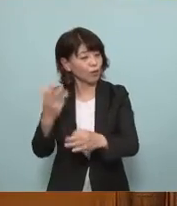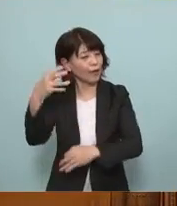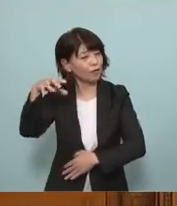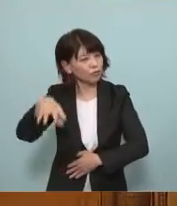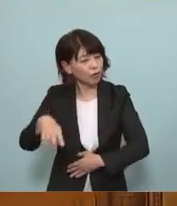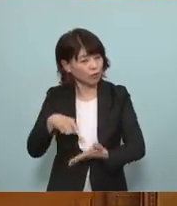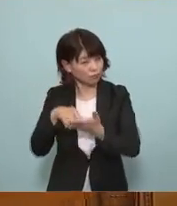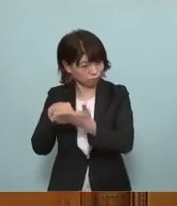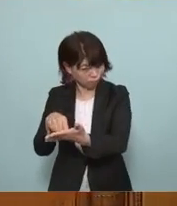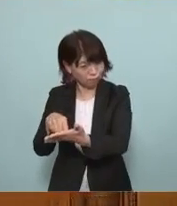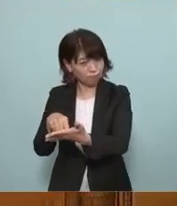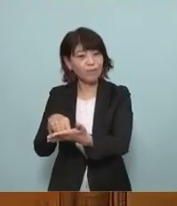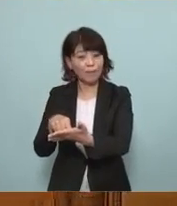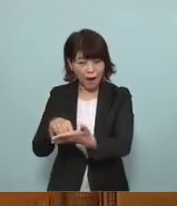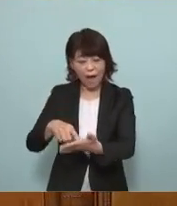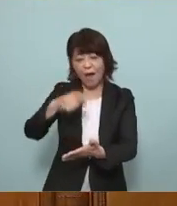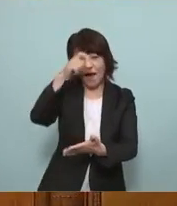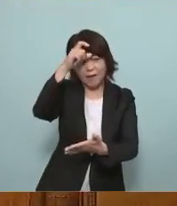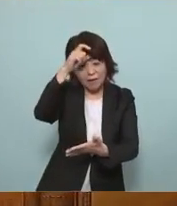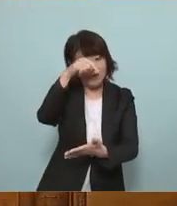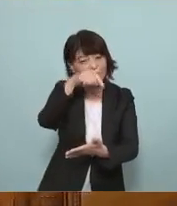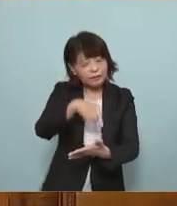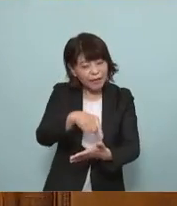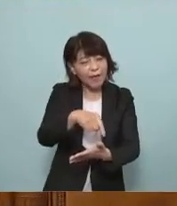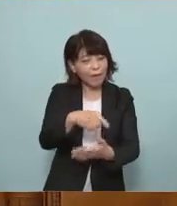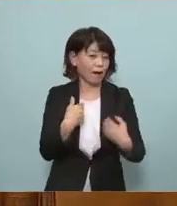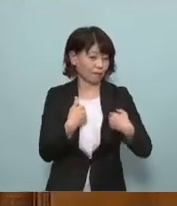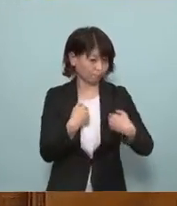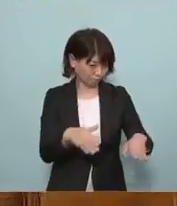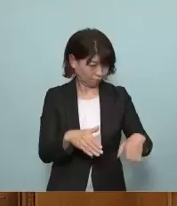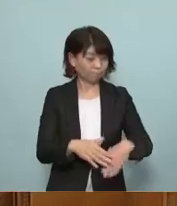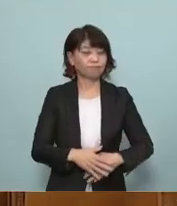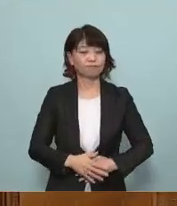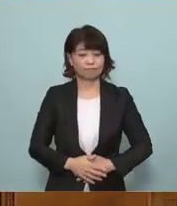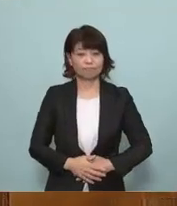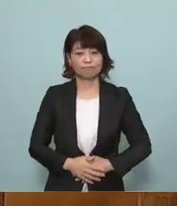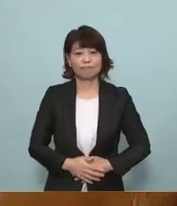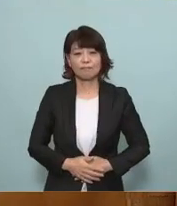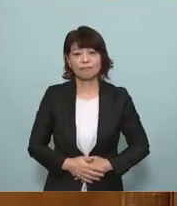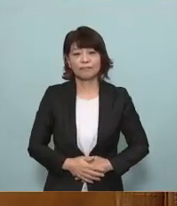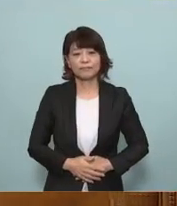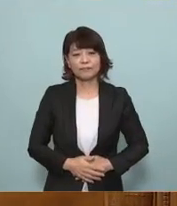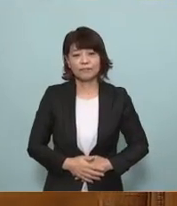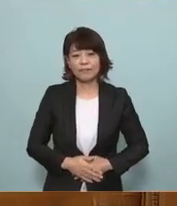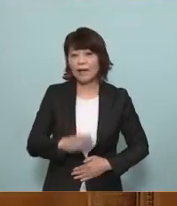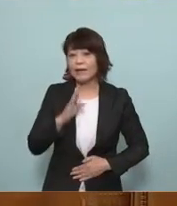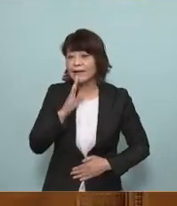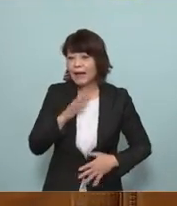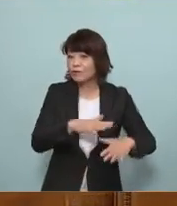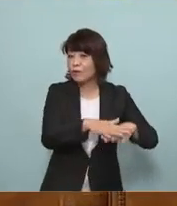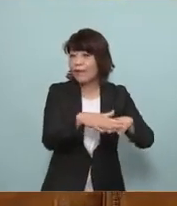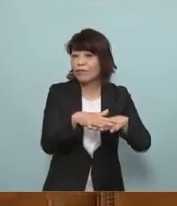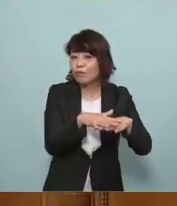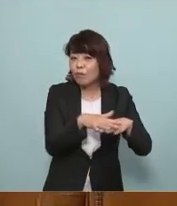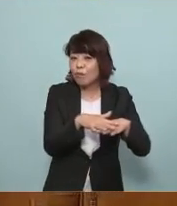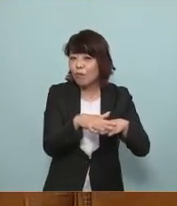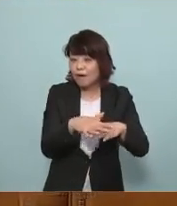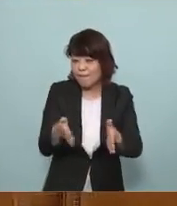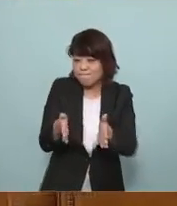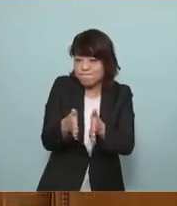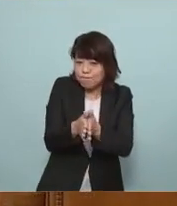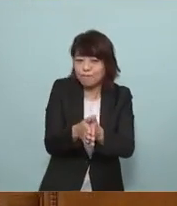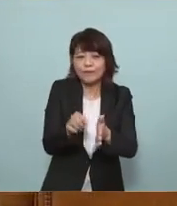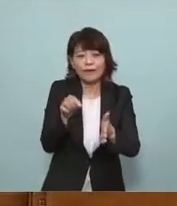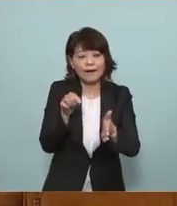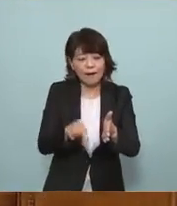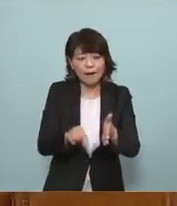役所で行えば、警察署での手続きを不要とします。リアルとネットが密接不可分となる